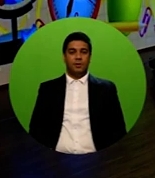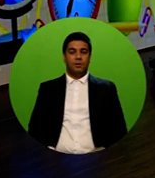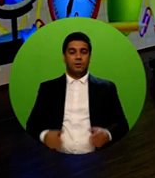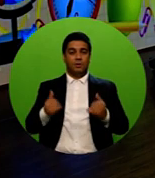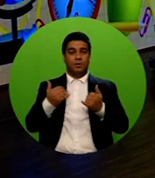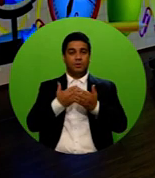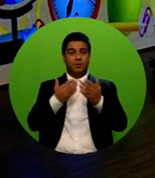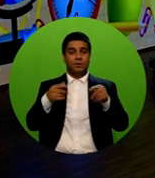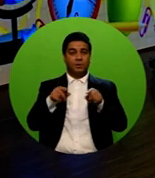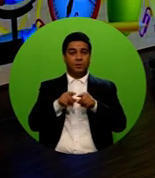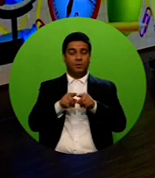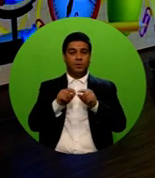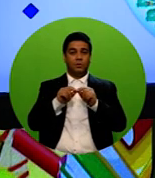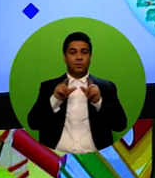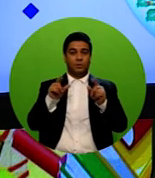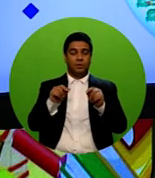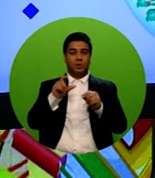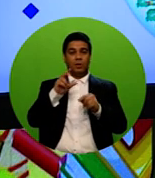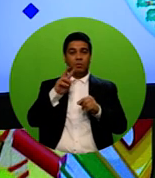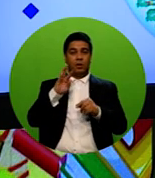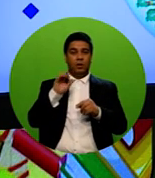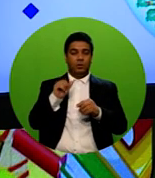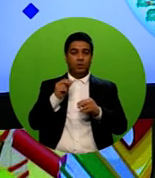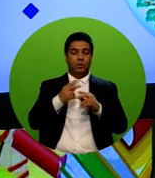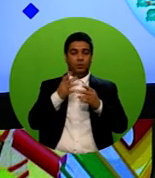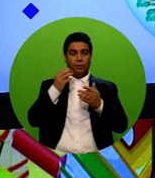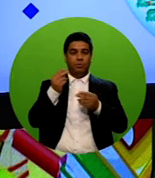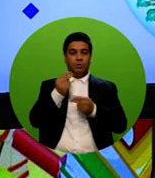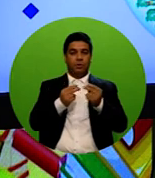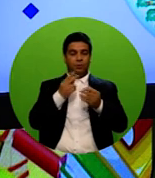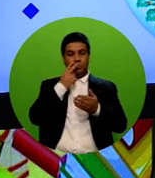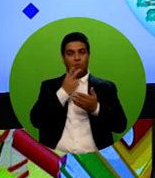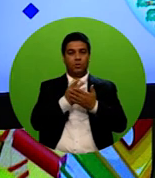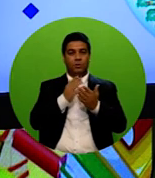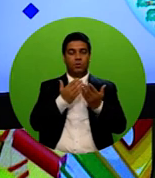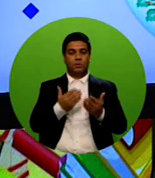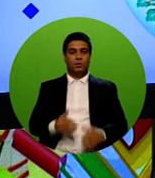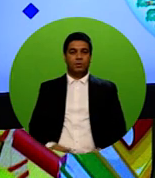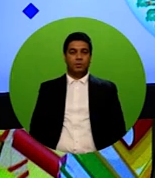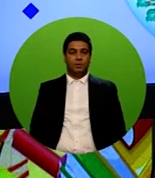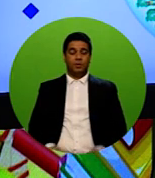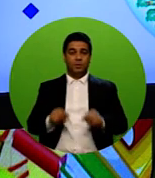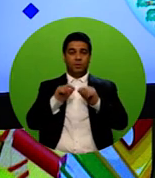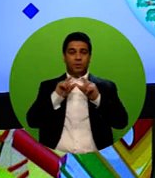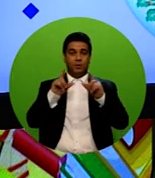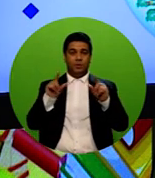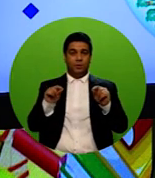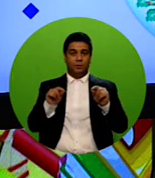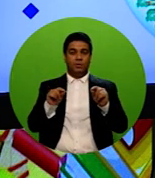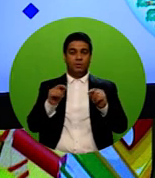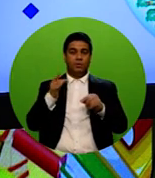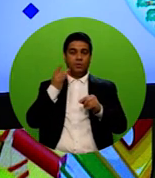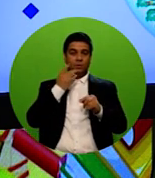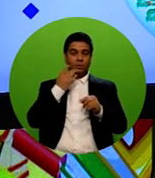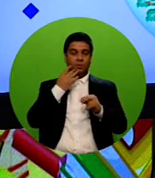Endi siz bilan maktab emblemasini tasvirlashni ko'rib chiqamiz. Maktab